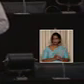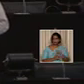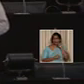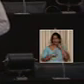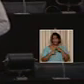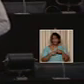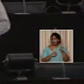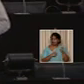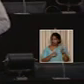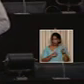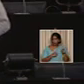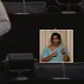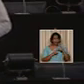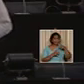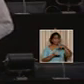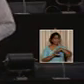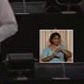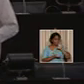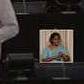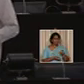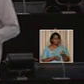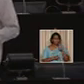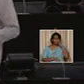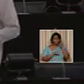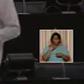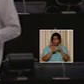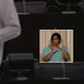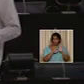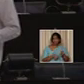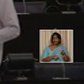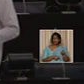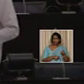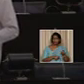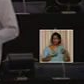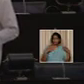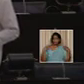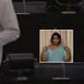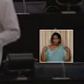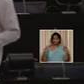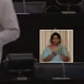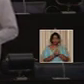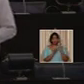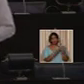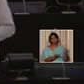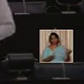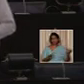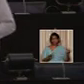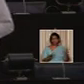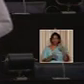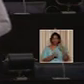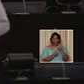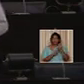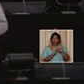හේතුවක් වෙලා තියෙනවා ඒ දිස්ත්‍රික්කයේ තියෙන ජනගහණය මත පහසුකම් ඒ පොලිසියට සපයන්නේ නැහැ. ඒ කියන්නේ සමහරට